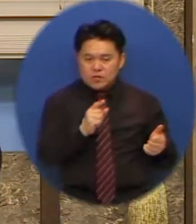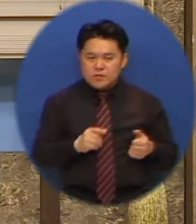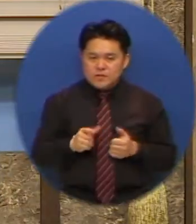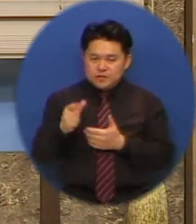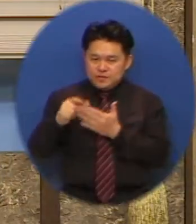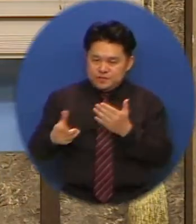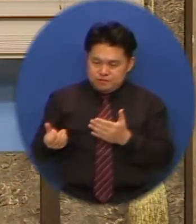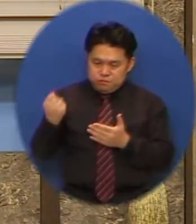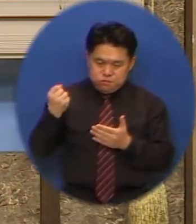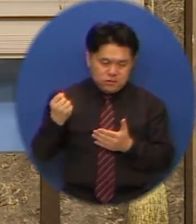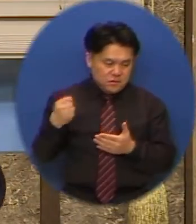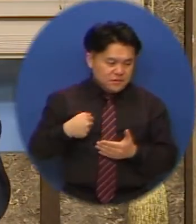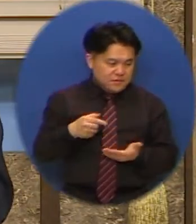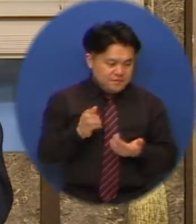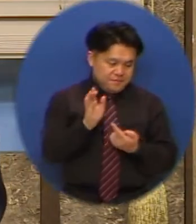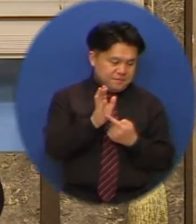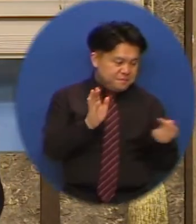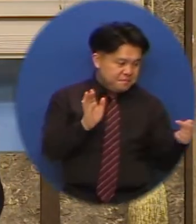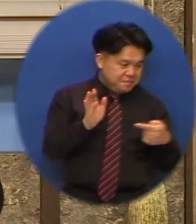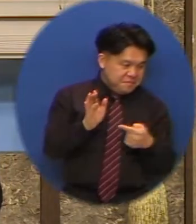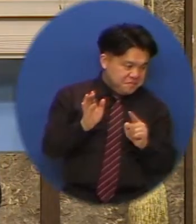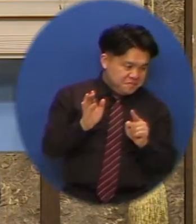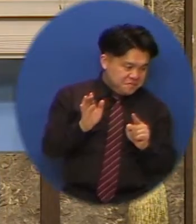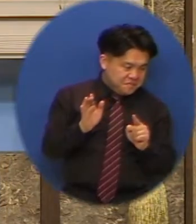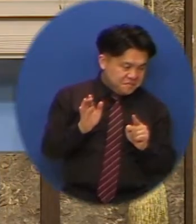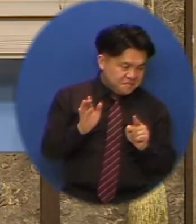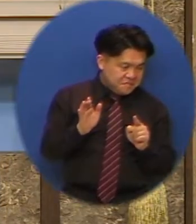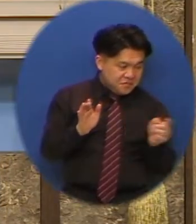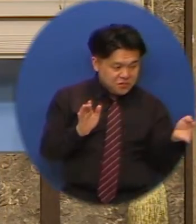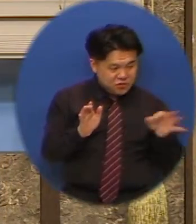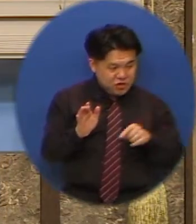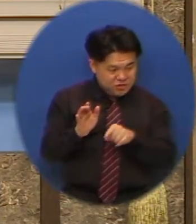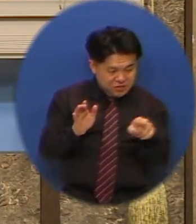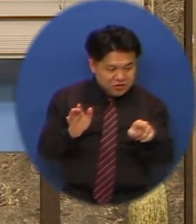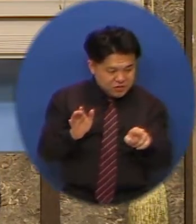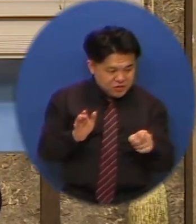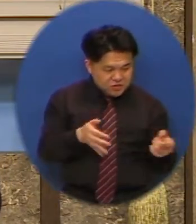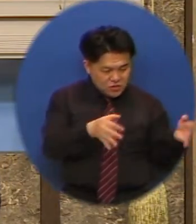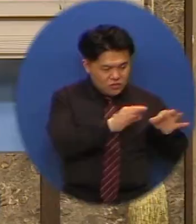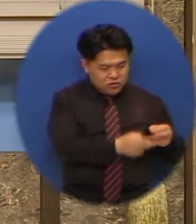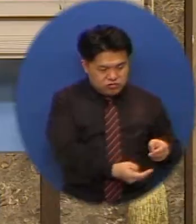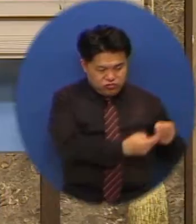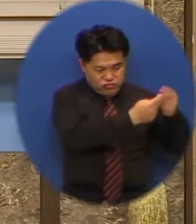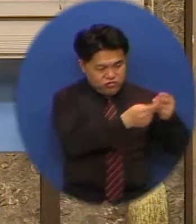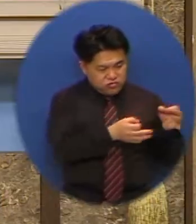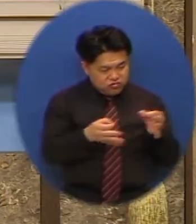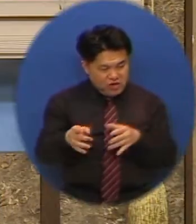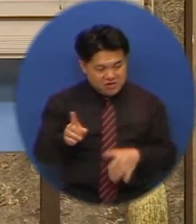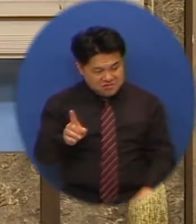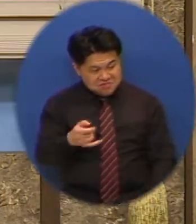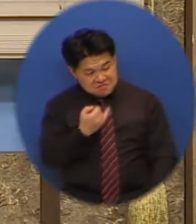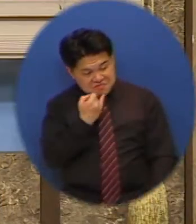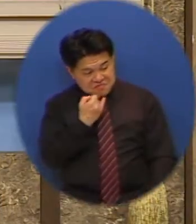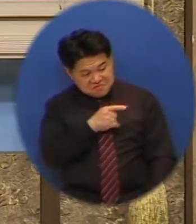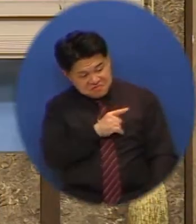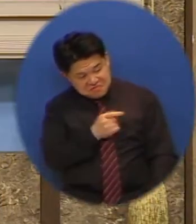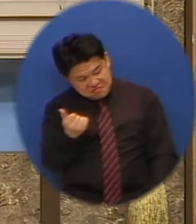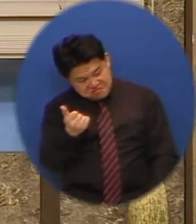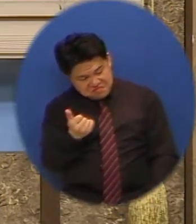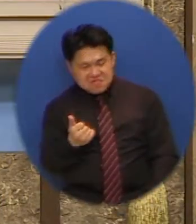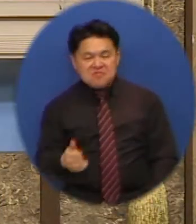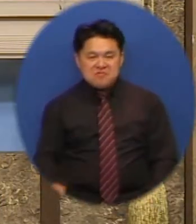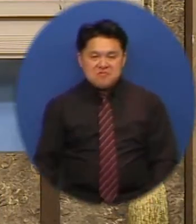좋은 프로젝트가 나오면 공동 모금에 당신들 모은 돈으로 이걸 좀 지원을 하라